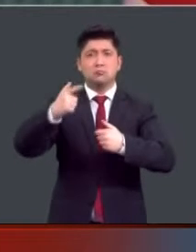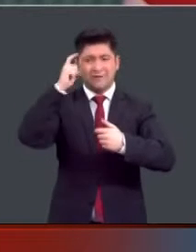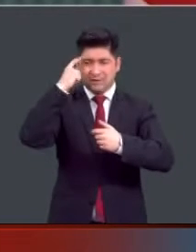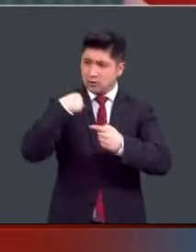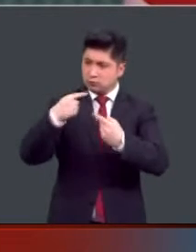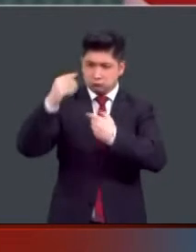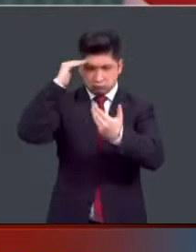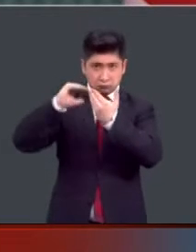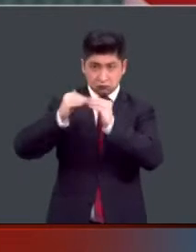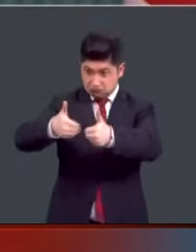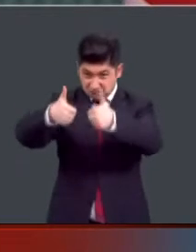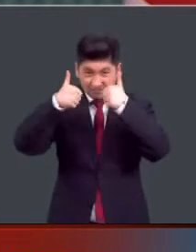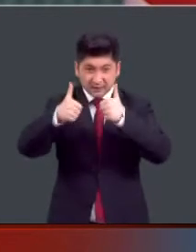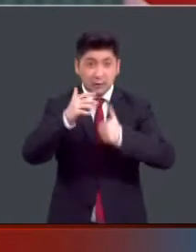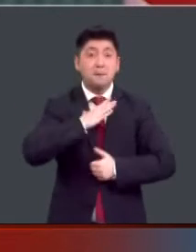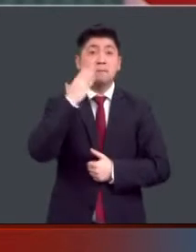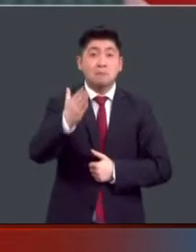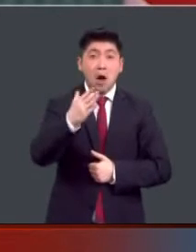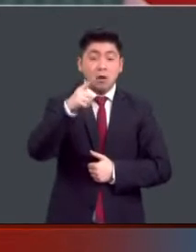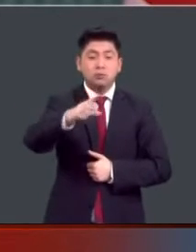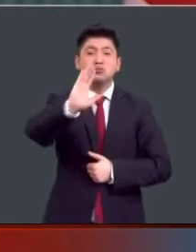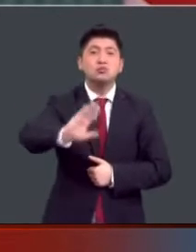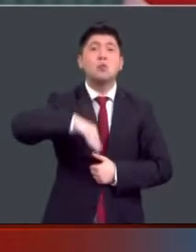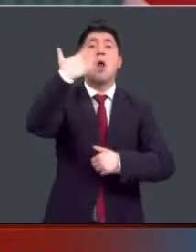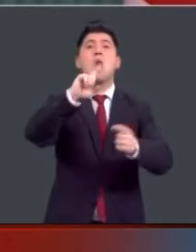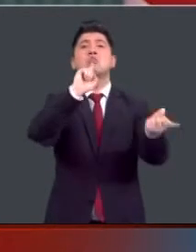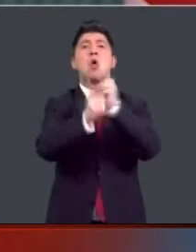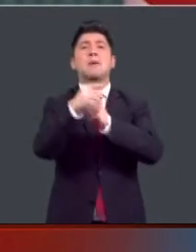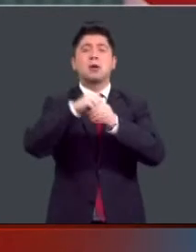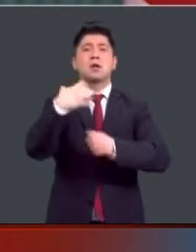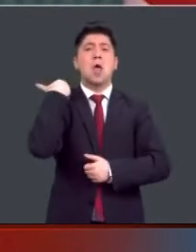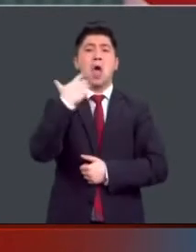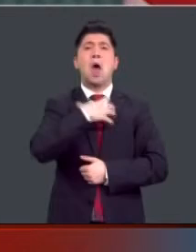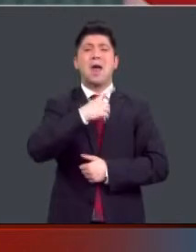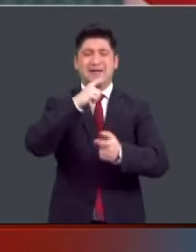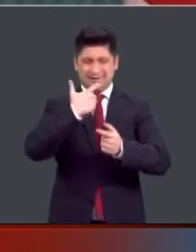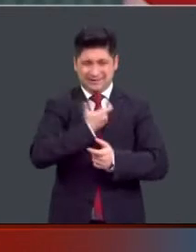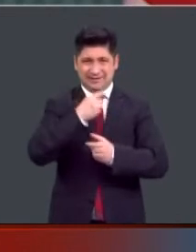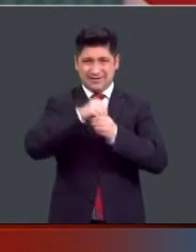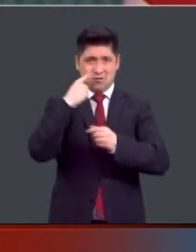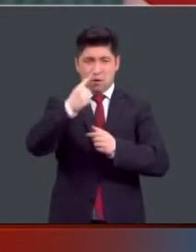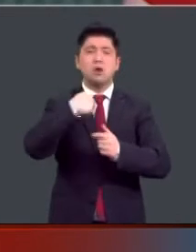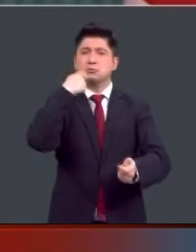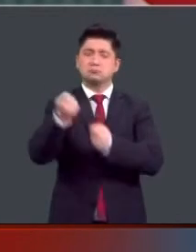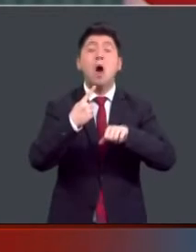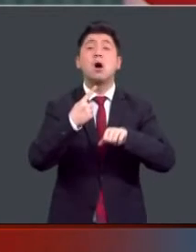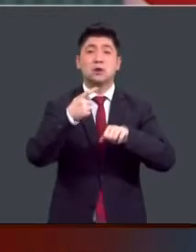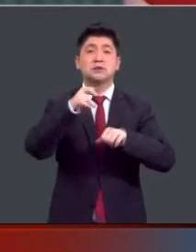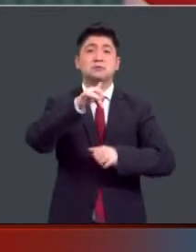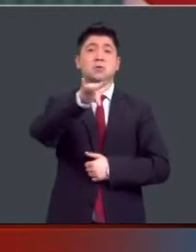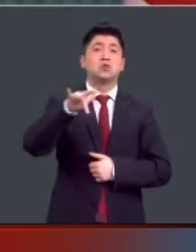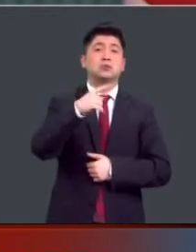anlayış birliğine varmamız halinde Önümüzdeki dönemde yeni anayasa için harekete geçebiliriz